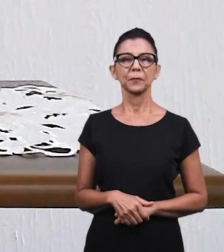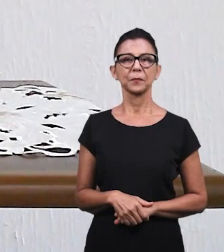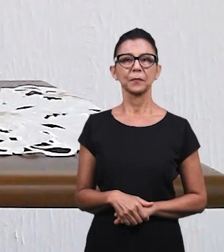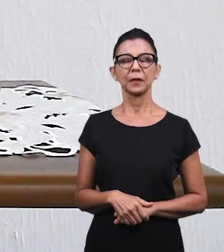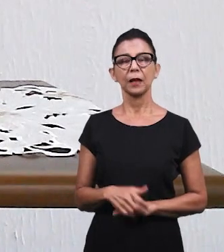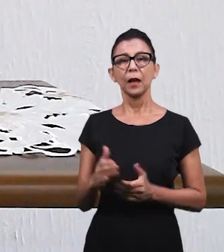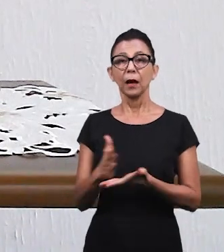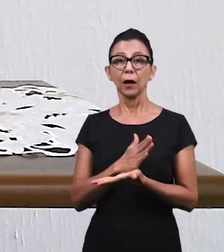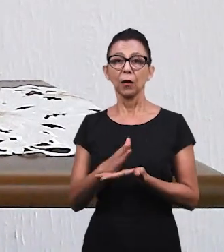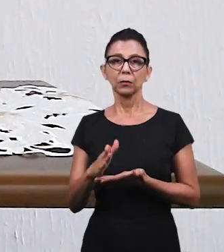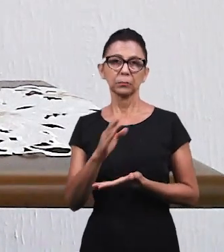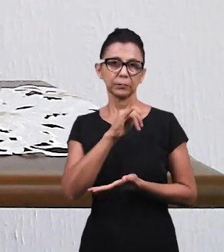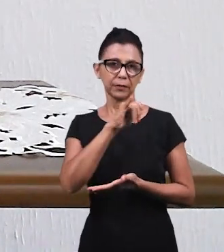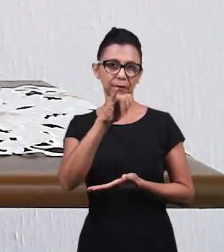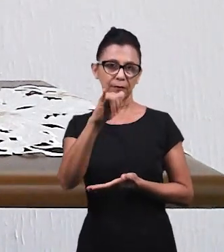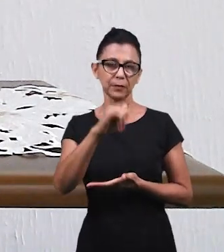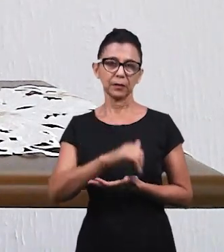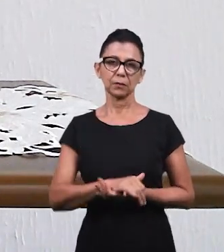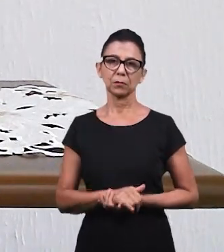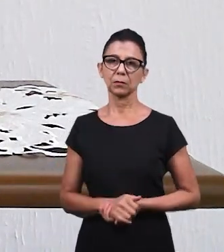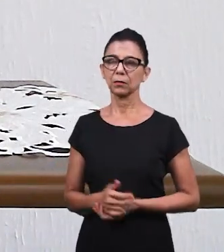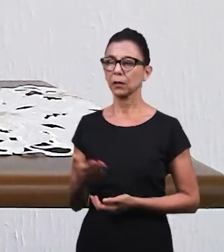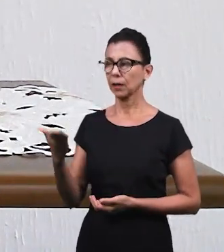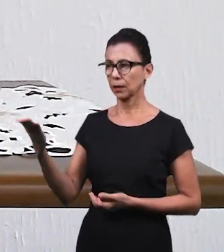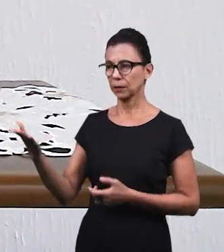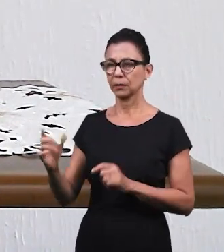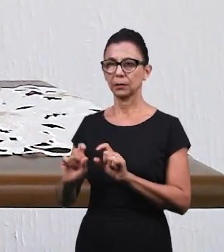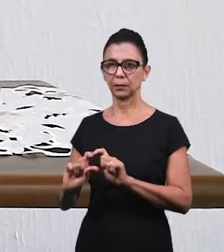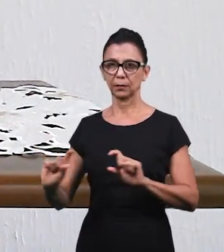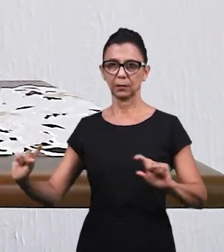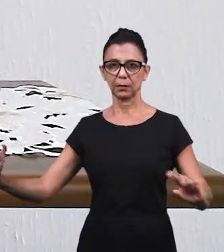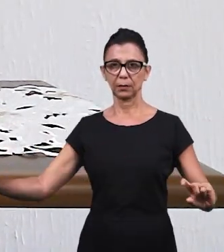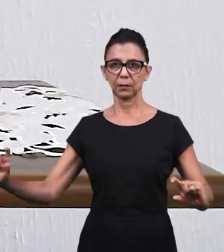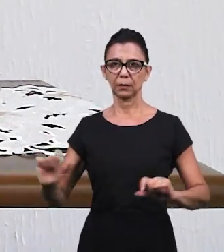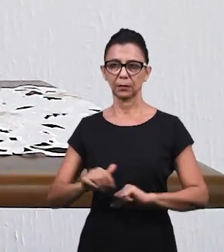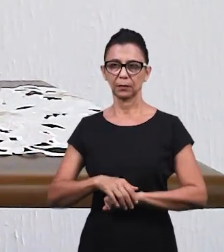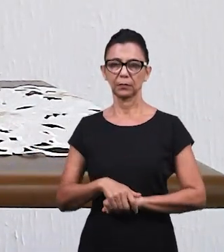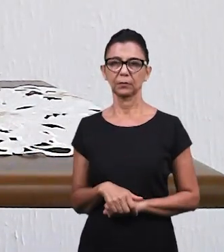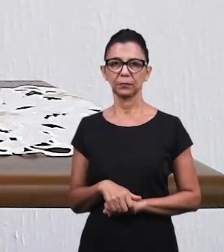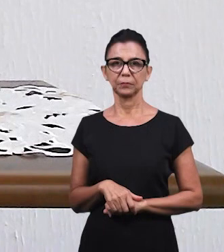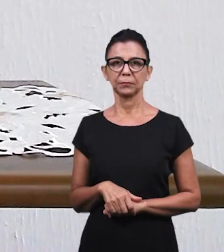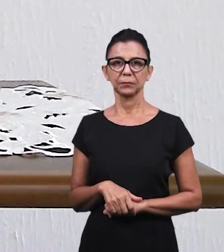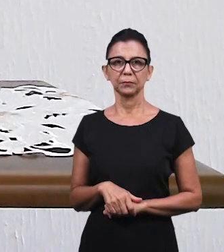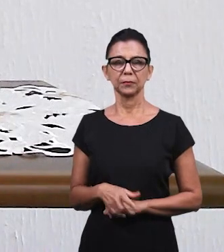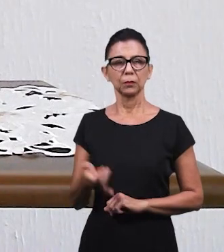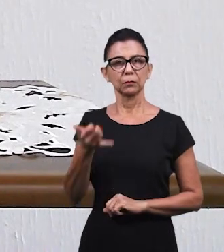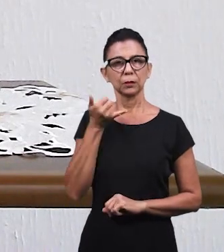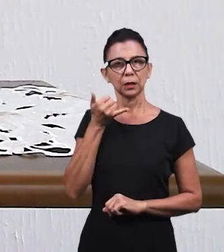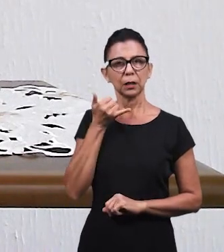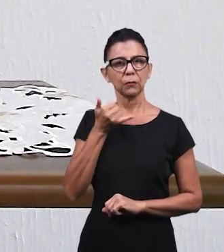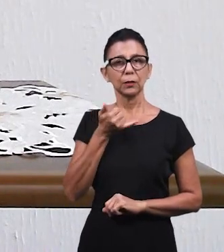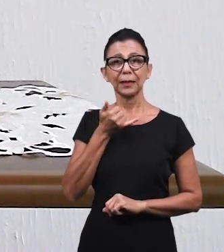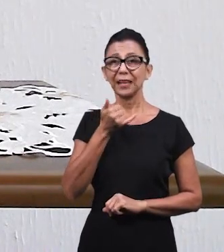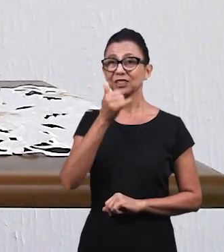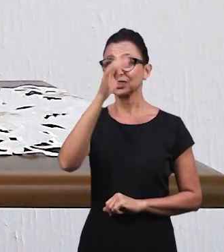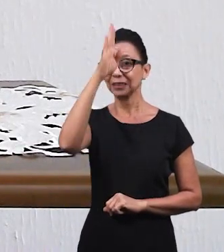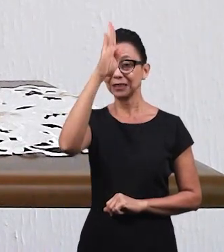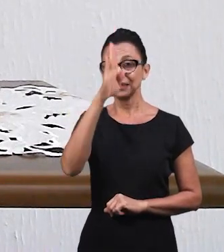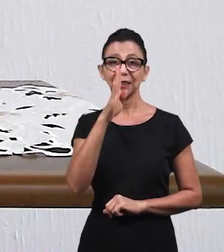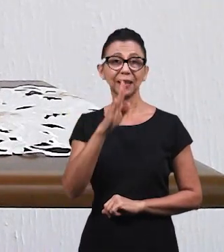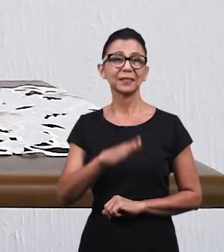мы закончим, мы хотели сказать вам, что сейчас на экране для вас, кто живет в